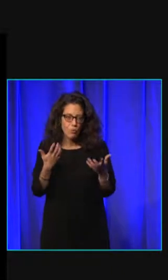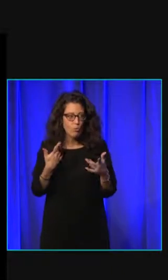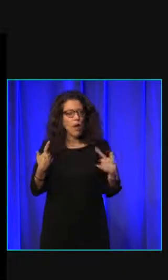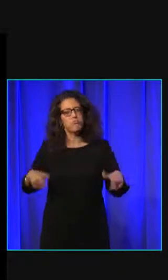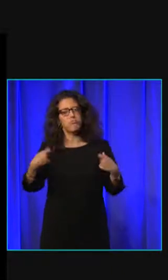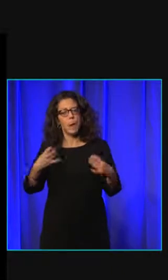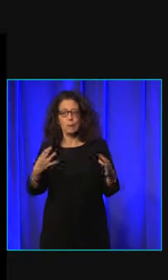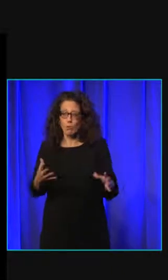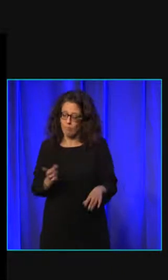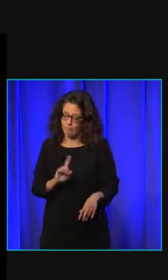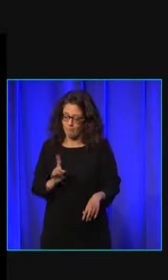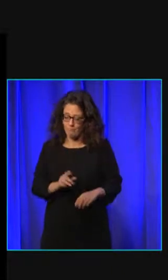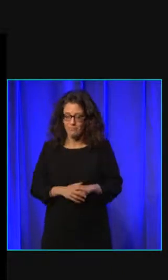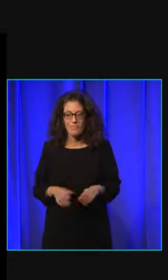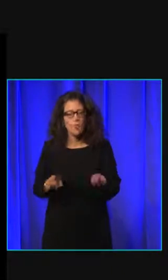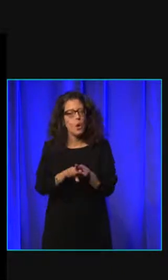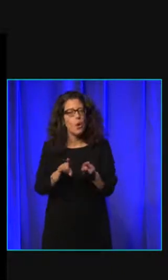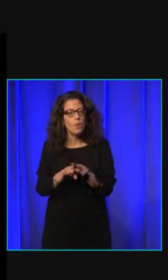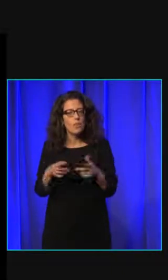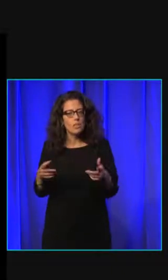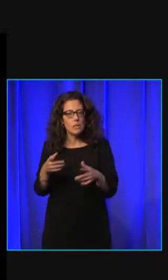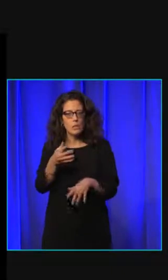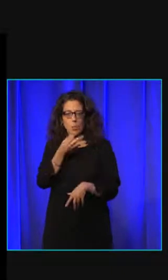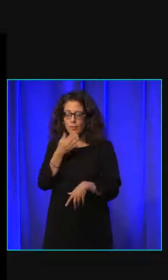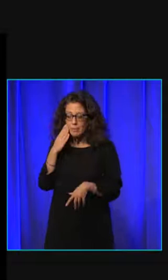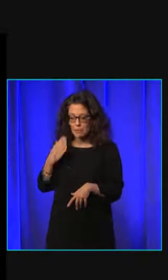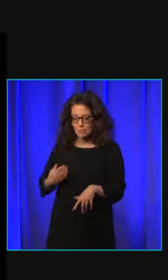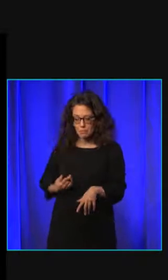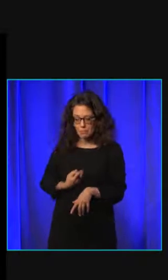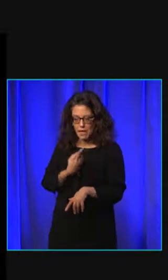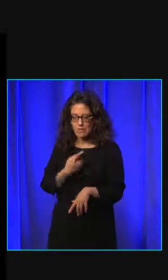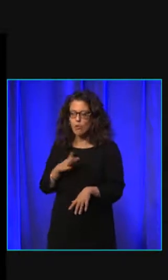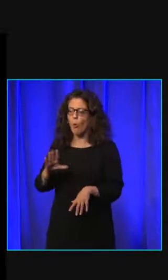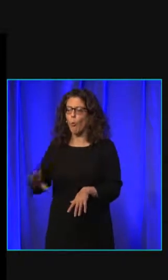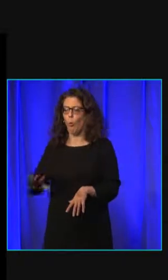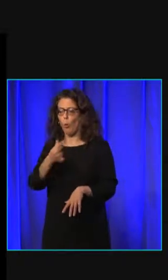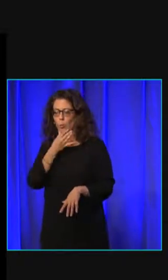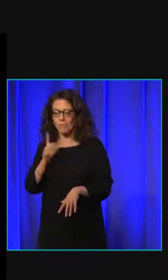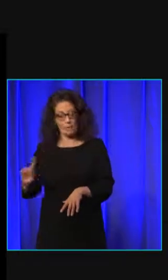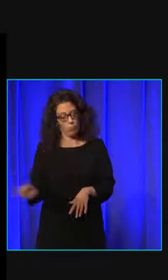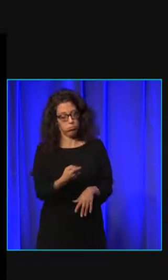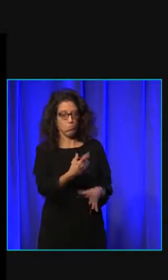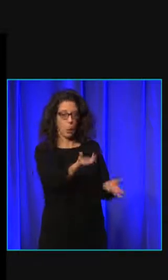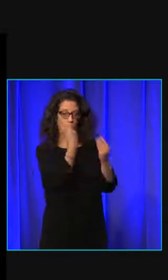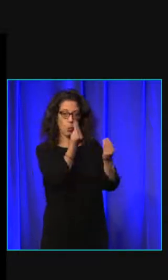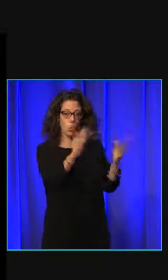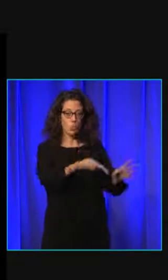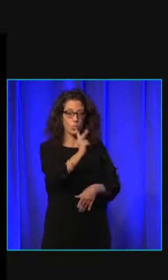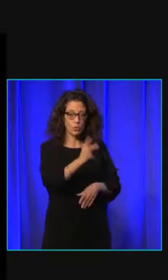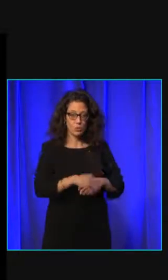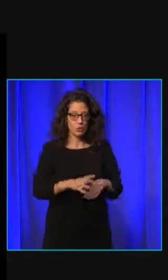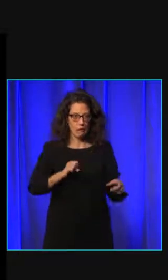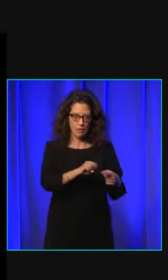On en profite également, quand ils sont blessés, ben, pour rattraper un petit peu les cours. Et